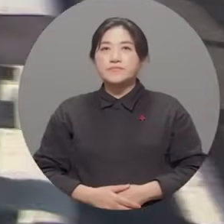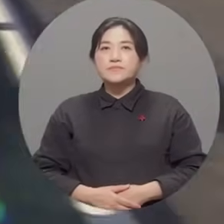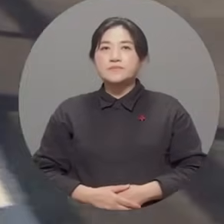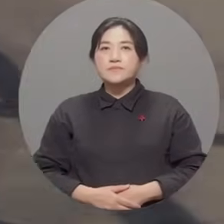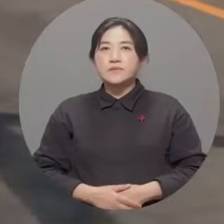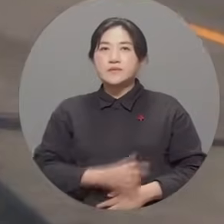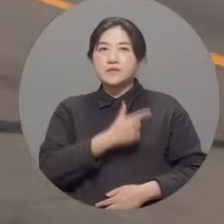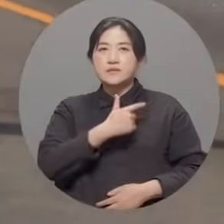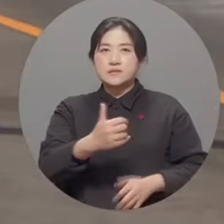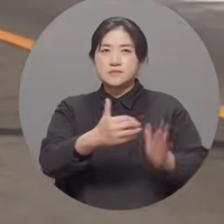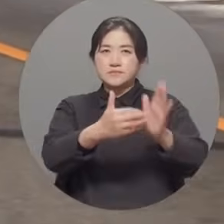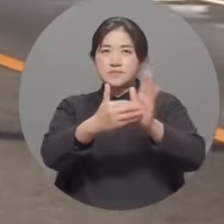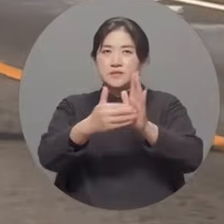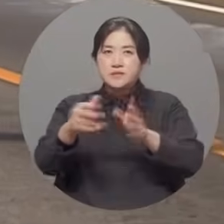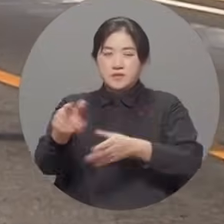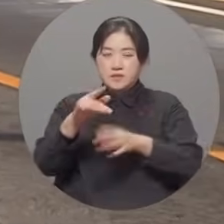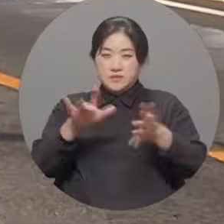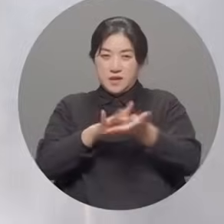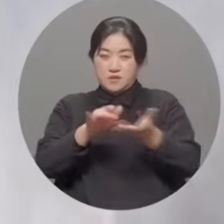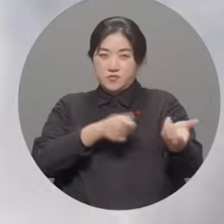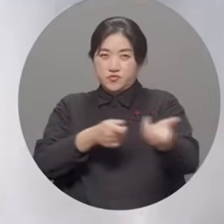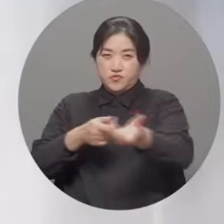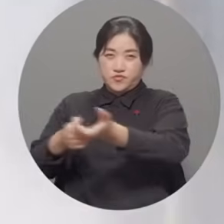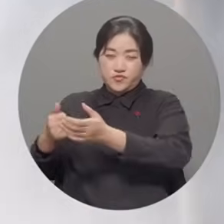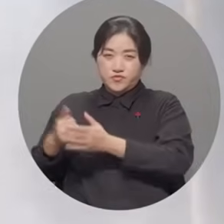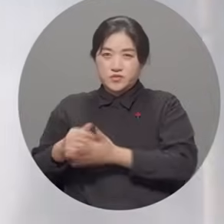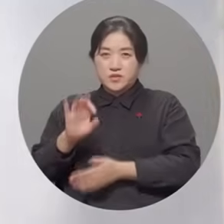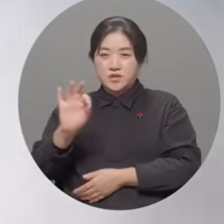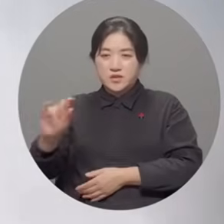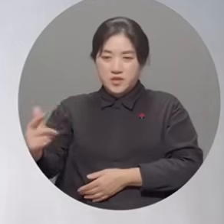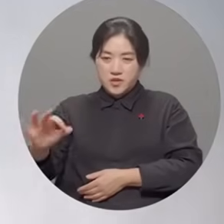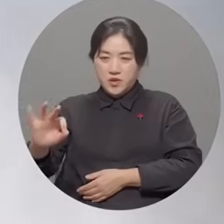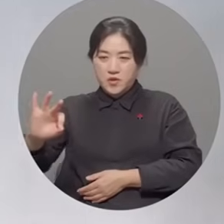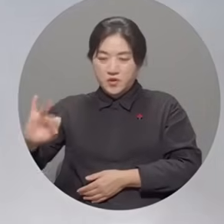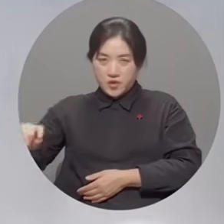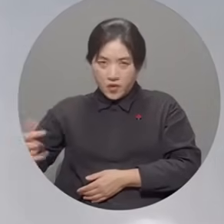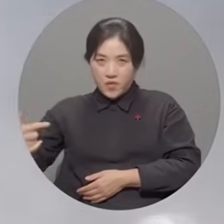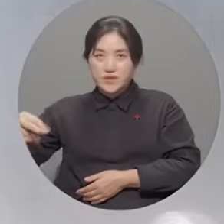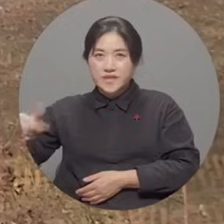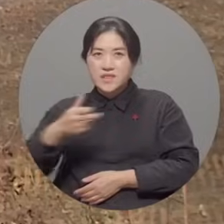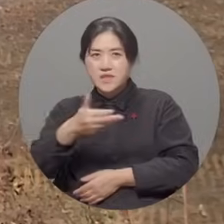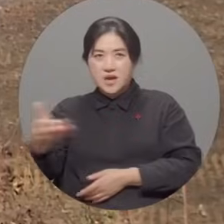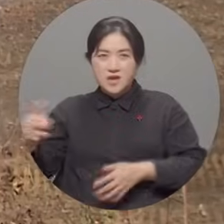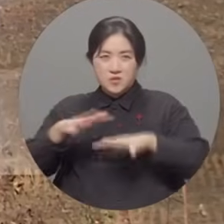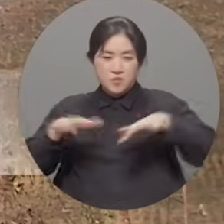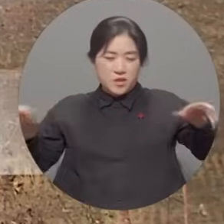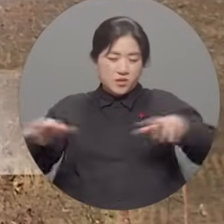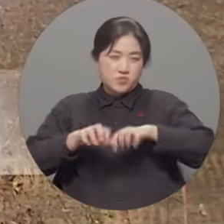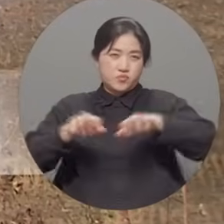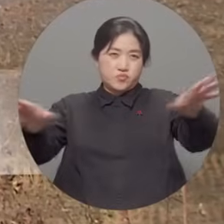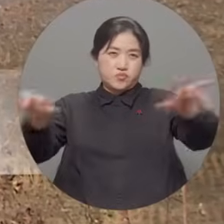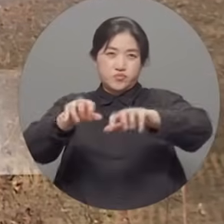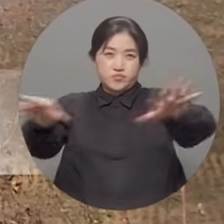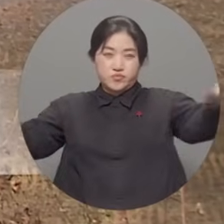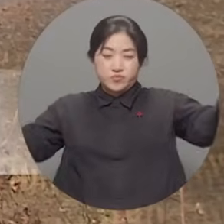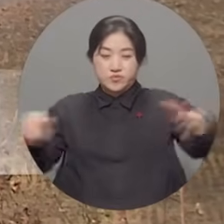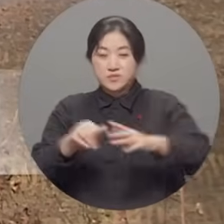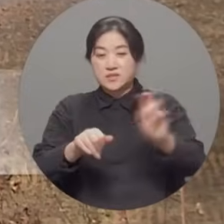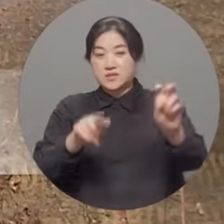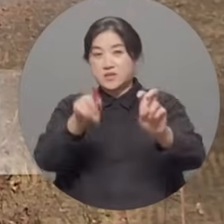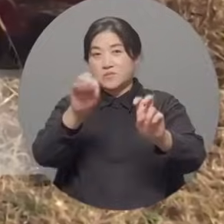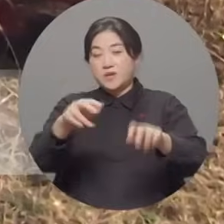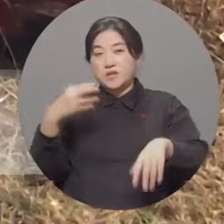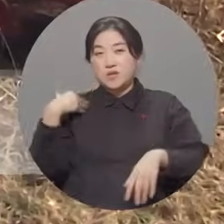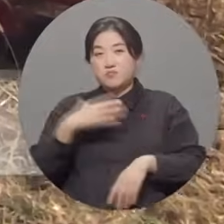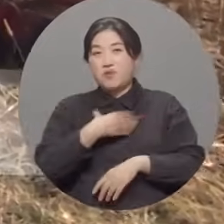대형 방제 차량이 다리 위에서 영산강 주위 논밭 위로 소독약품을 뿌립니다. 20여 킬로미터 떨어진 무안의 오리